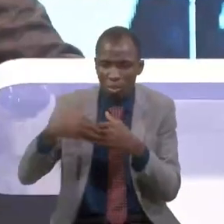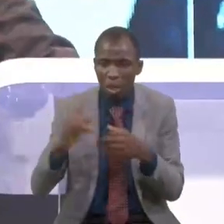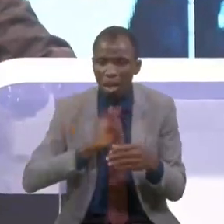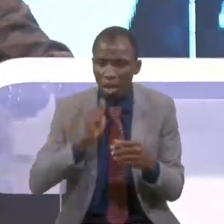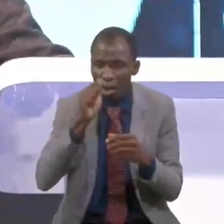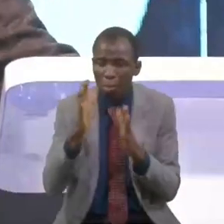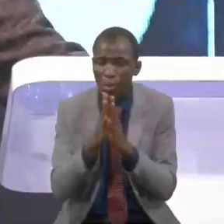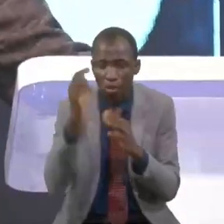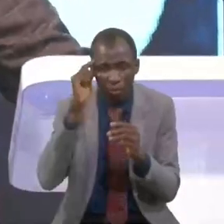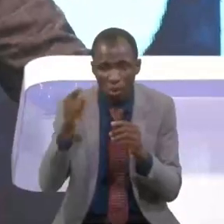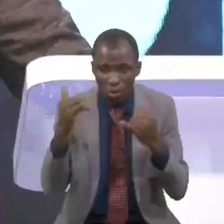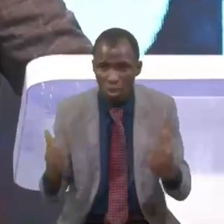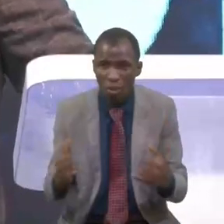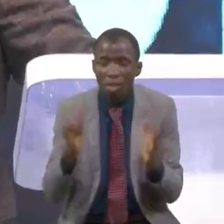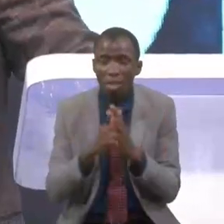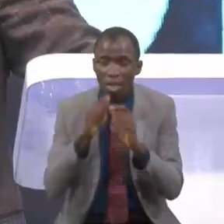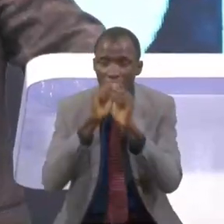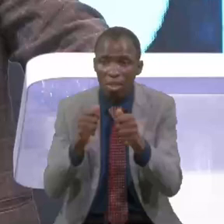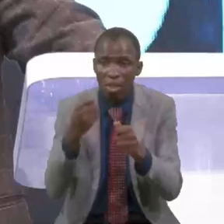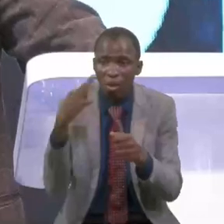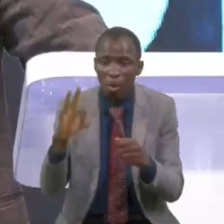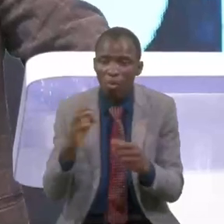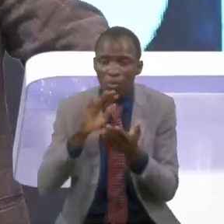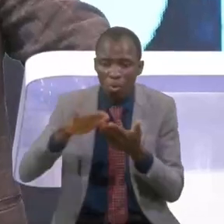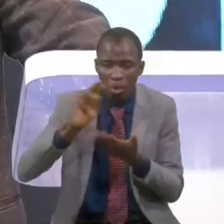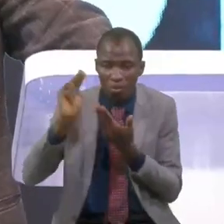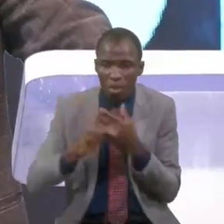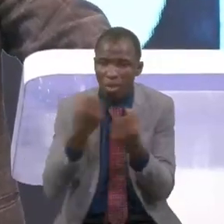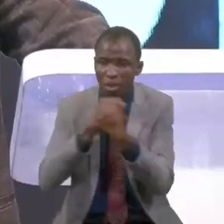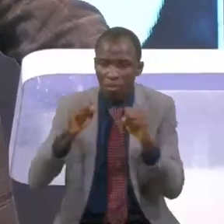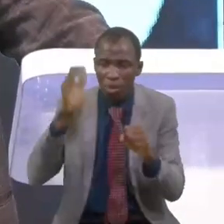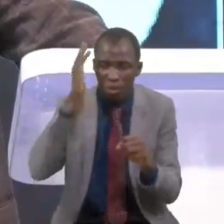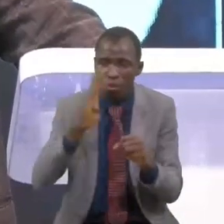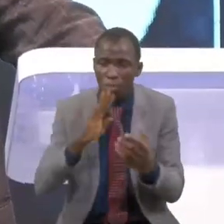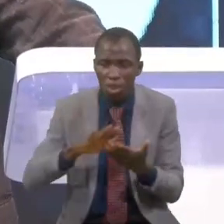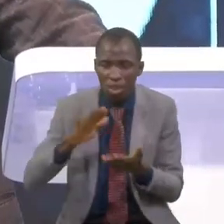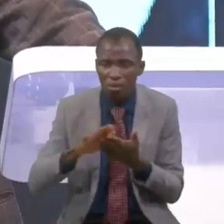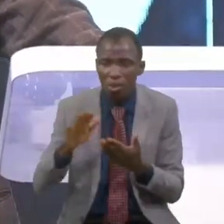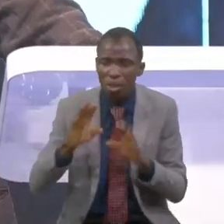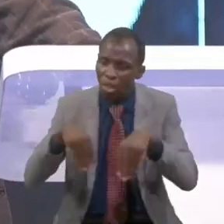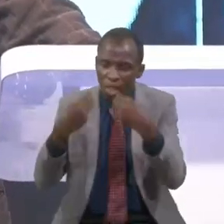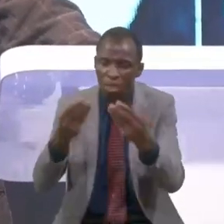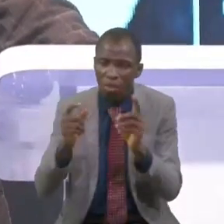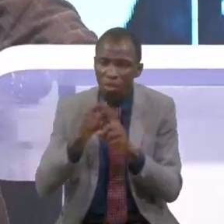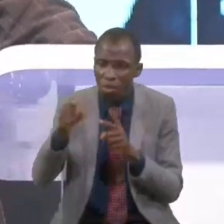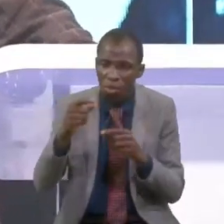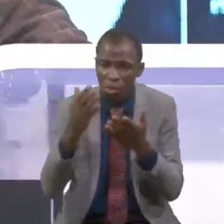ce don du pardon le salut vous sera accordé